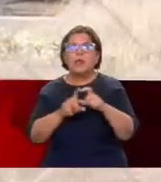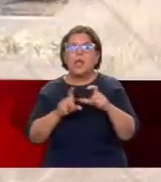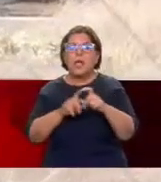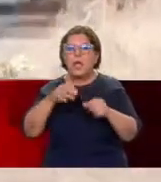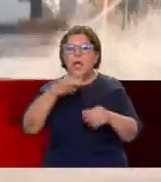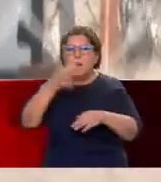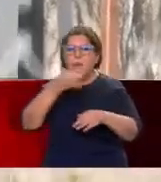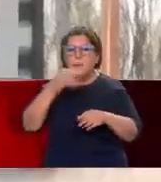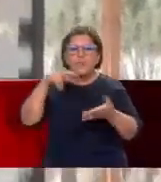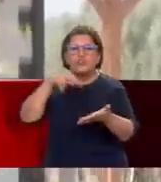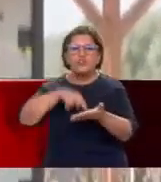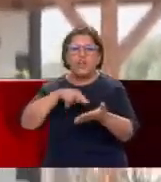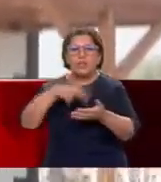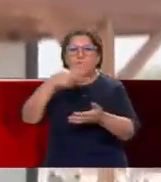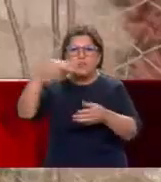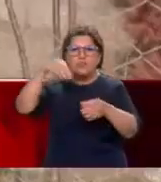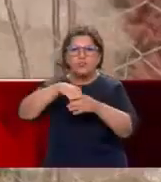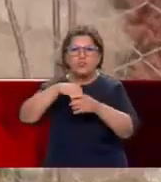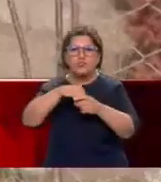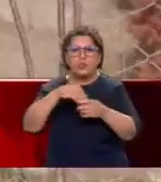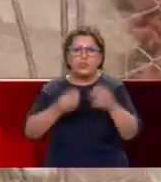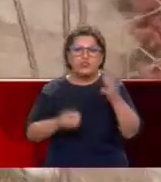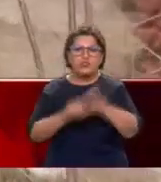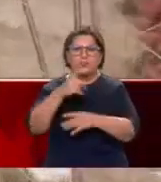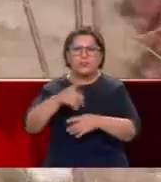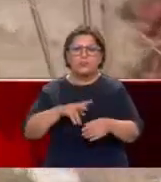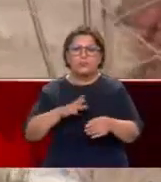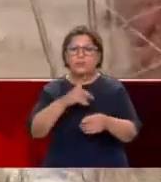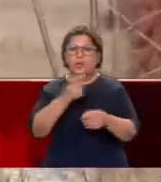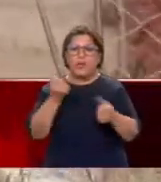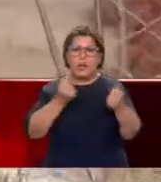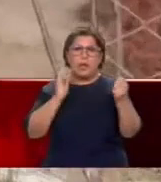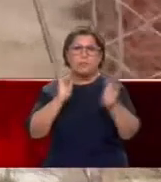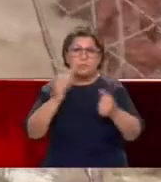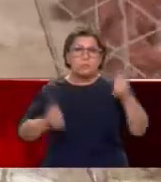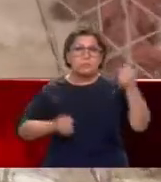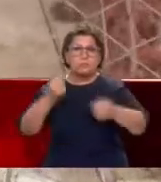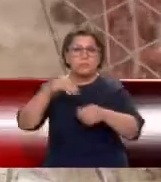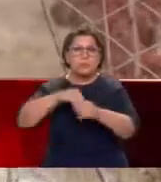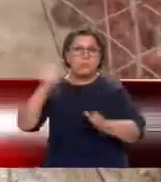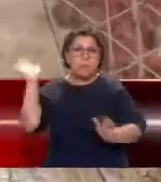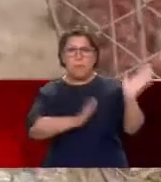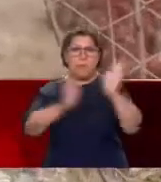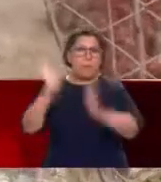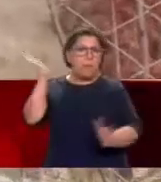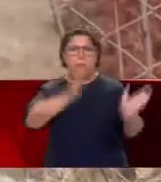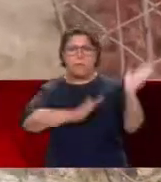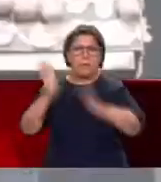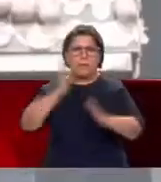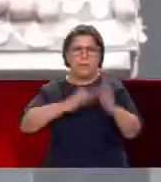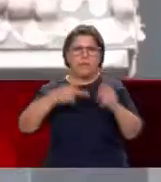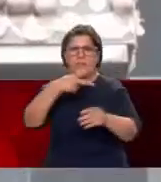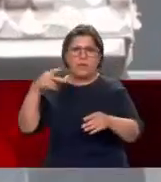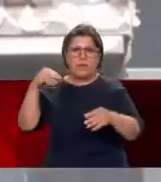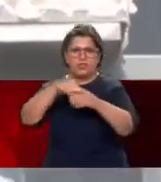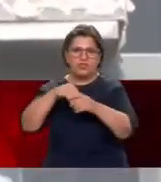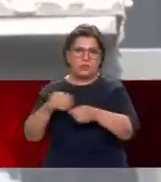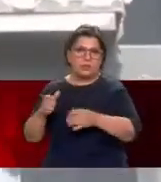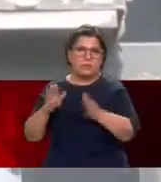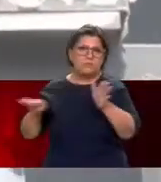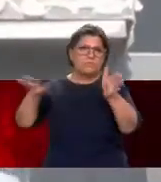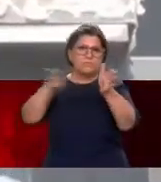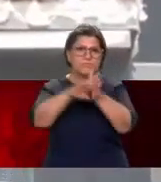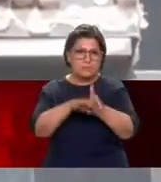görüntülediği Çatalca'daki villada yaşanacaktı. Yol boyunca şiddet gören Kübra Zariç Çatalca'daki işte bu villaya getirildi. Fenomen Gizem